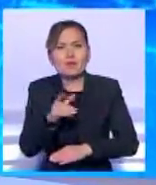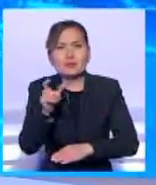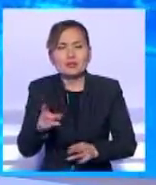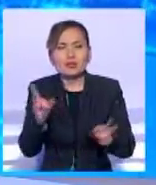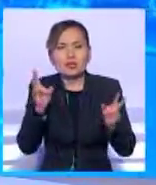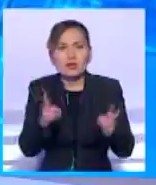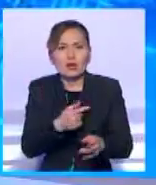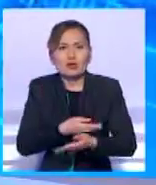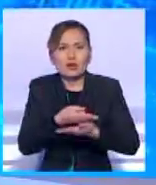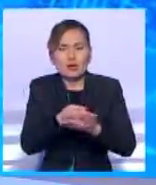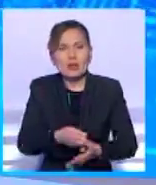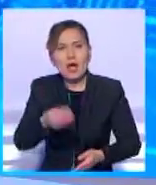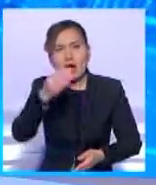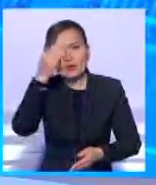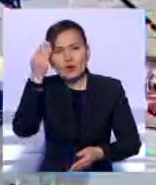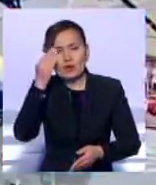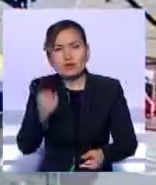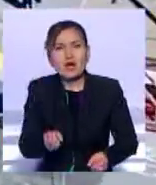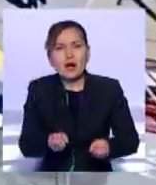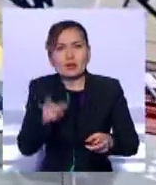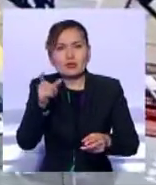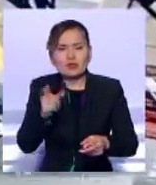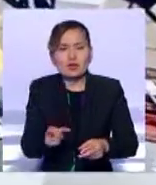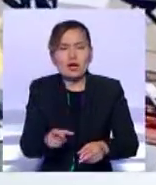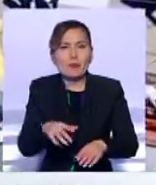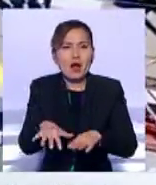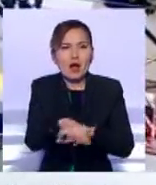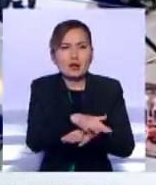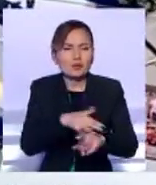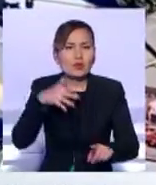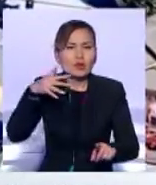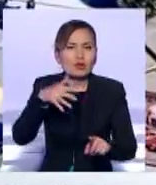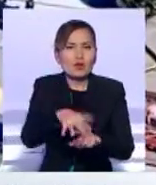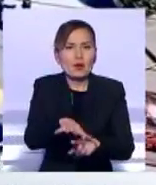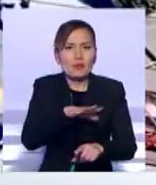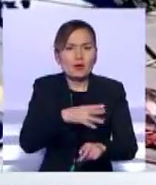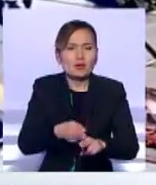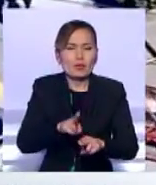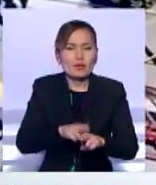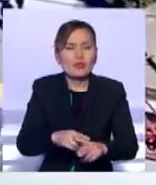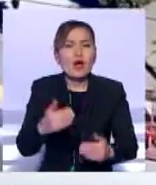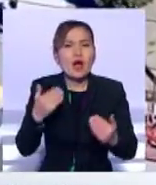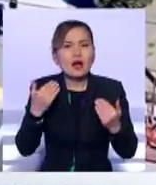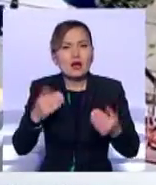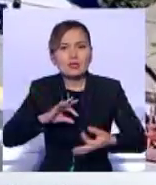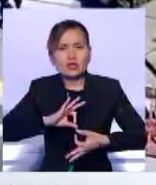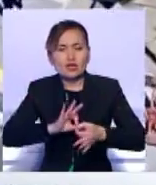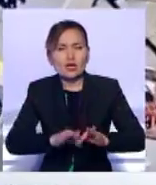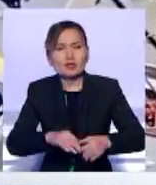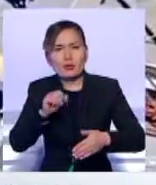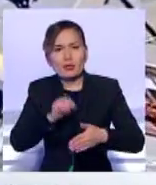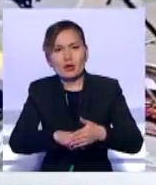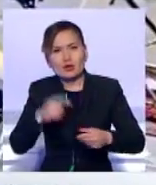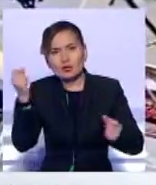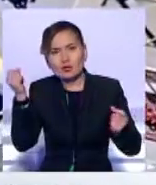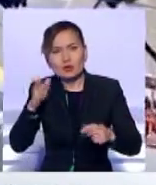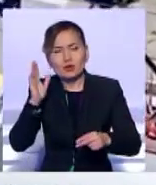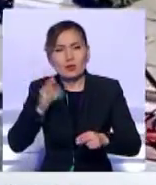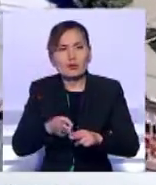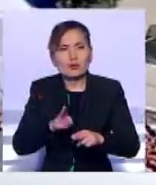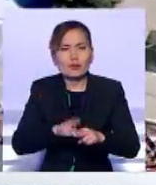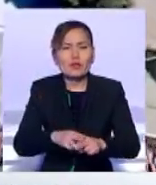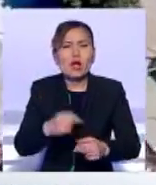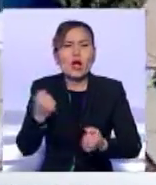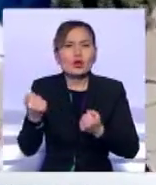әрекетті қасақана жасаған. Өйткені куәгерлер қайғылы оқиға болардан бұрын жүргізуші мен жаяу жүргіншілердің жаға жыртысқанын байқаған.